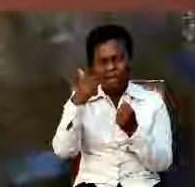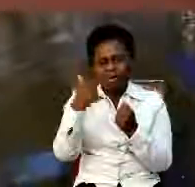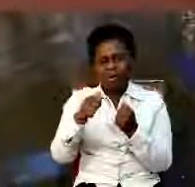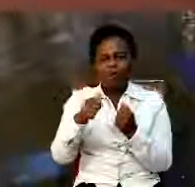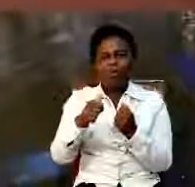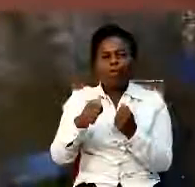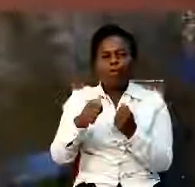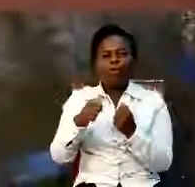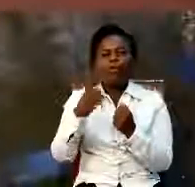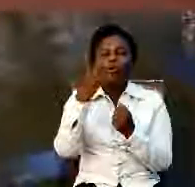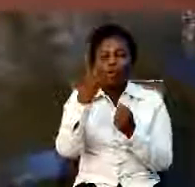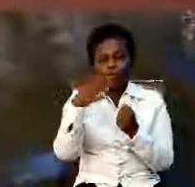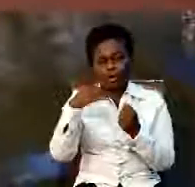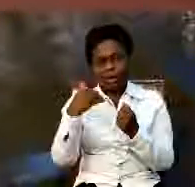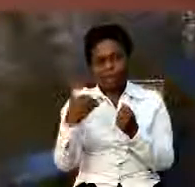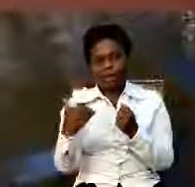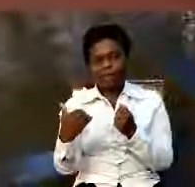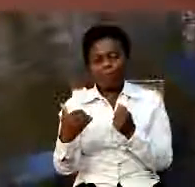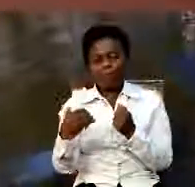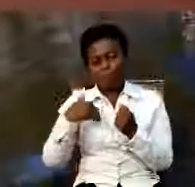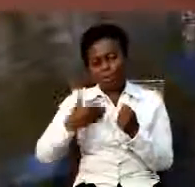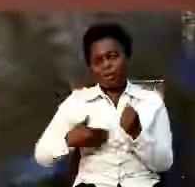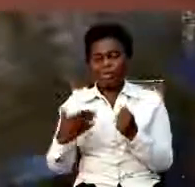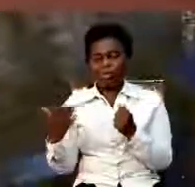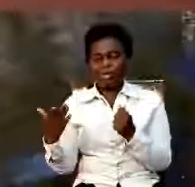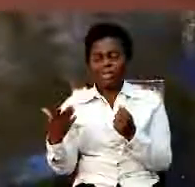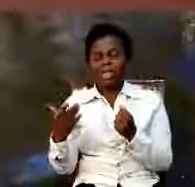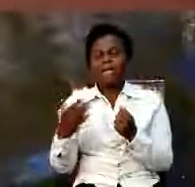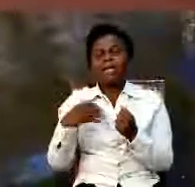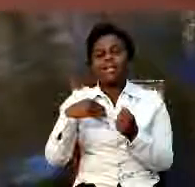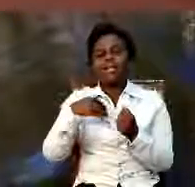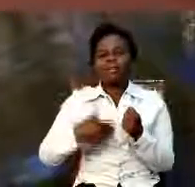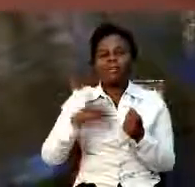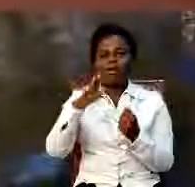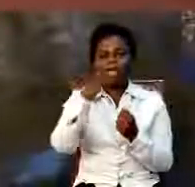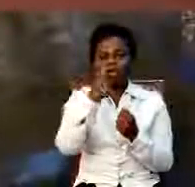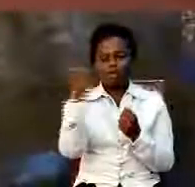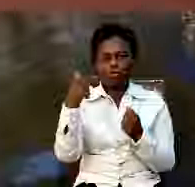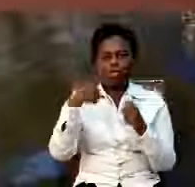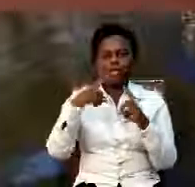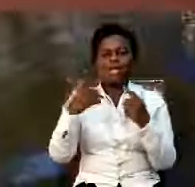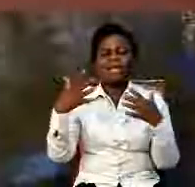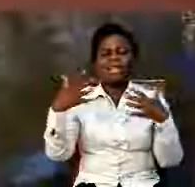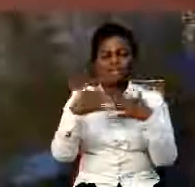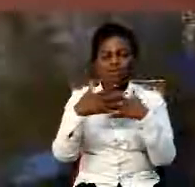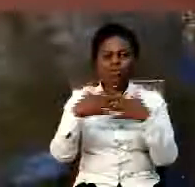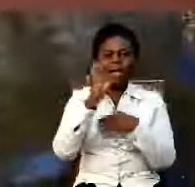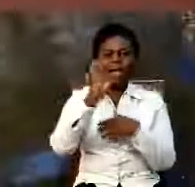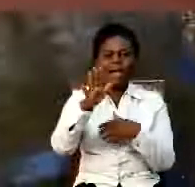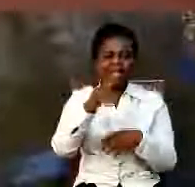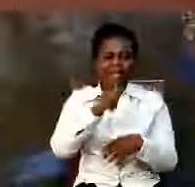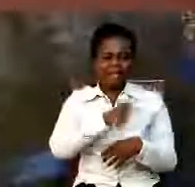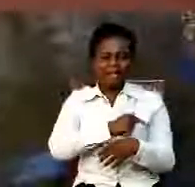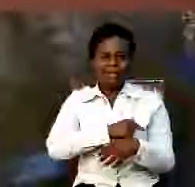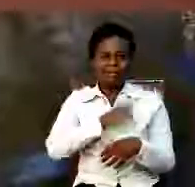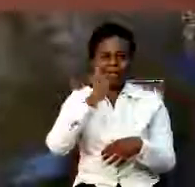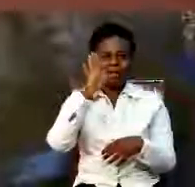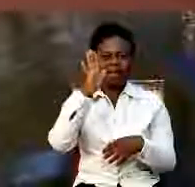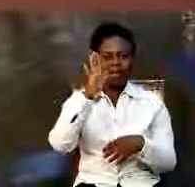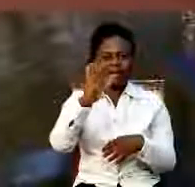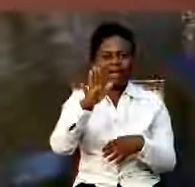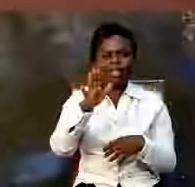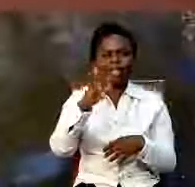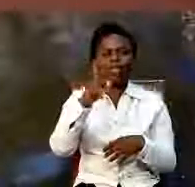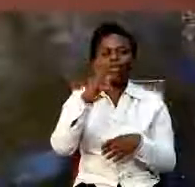mwanamke mwingine isipokuwa mke wake. Lakini lugha yake na mwenendo wake una harufu